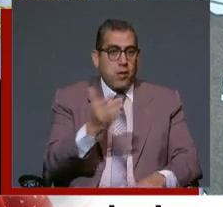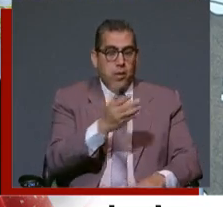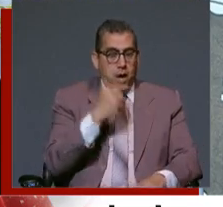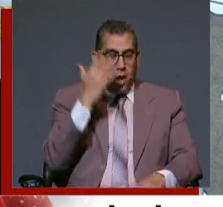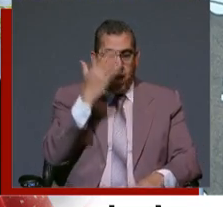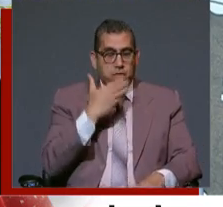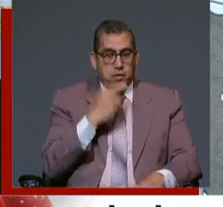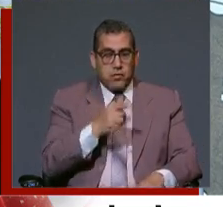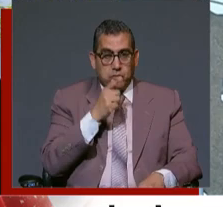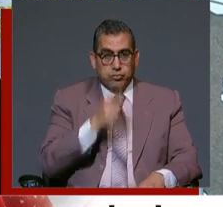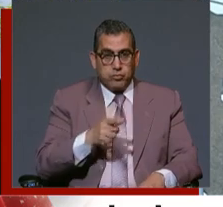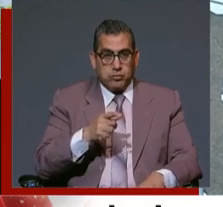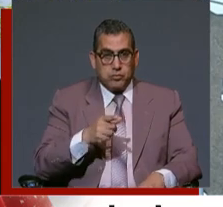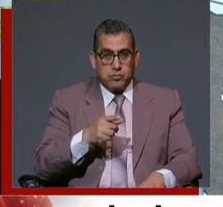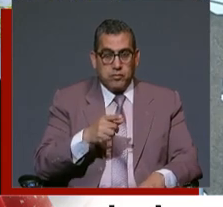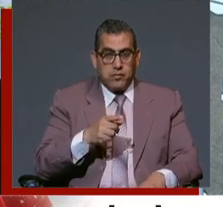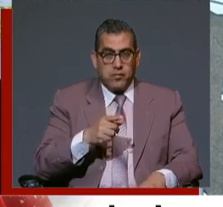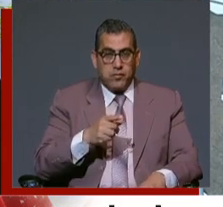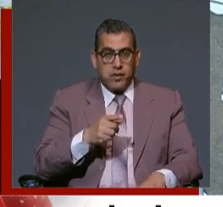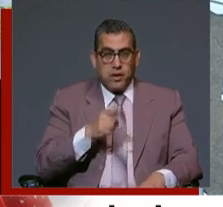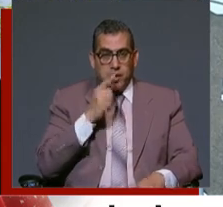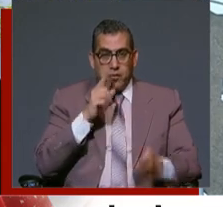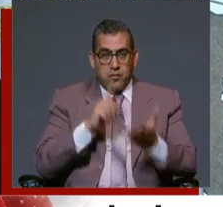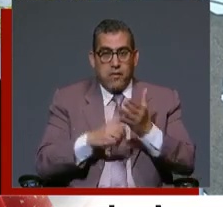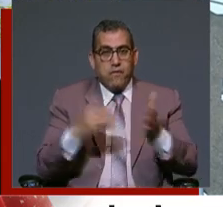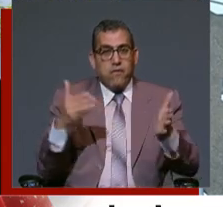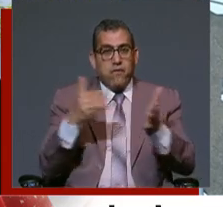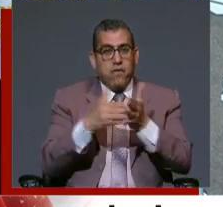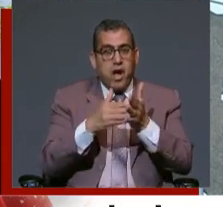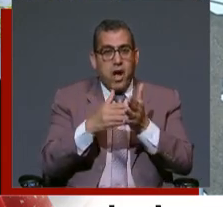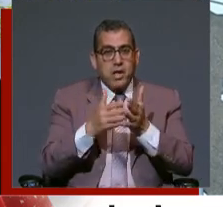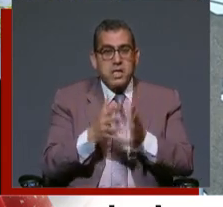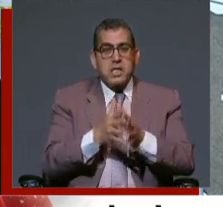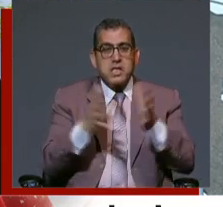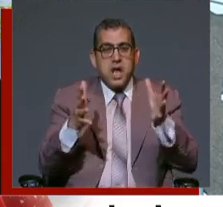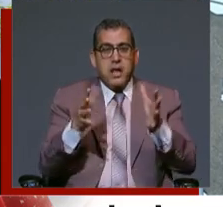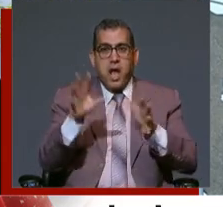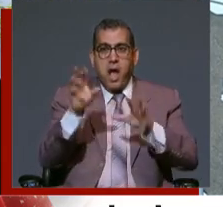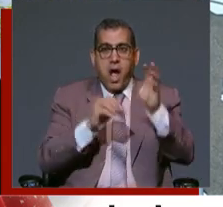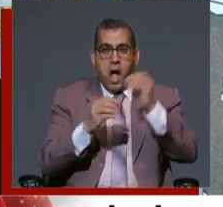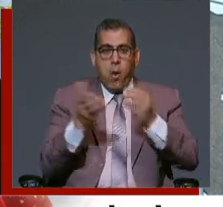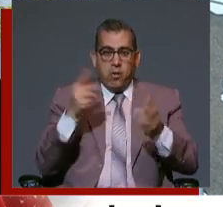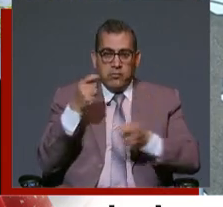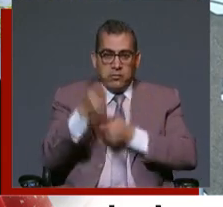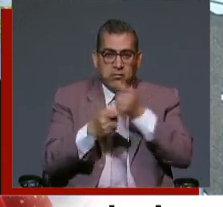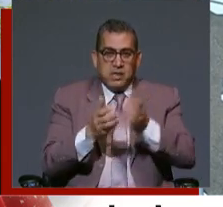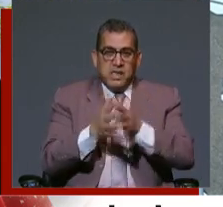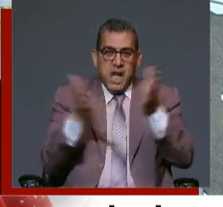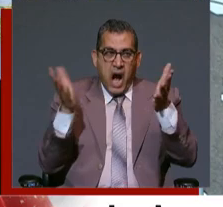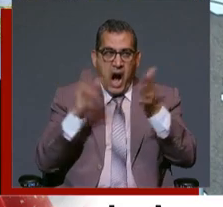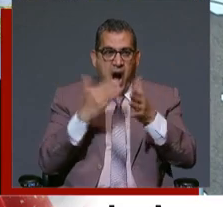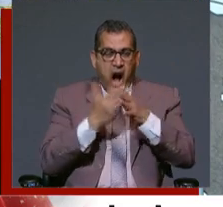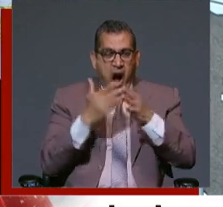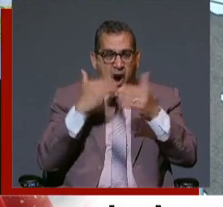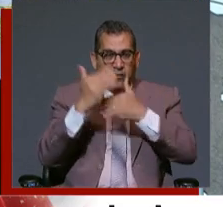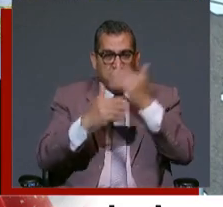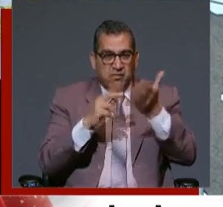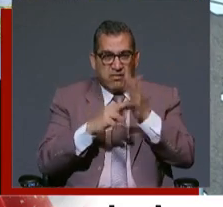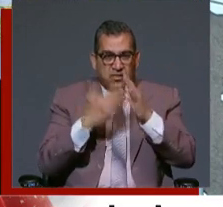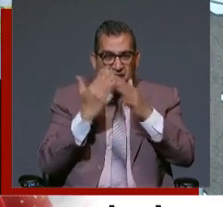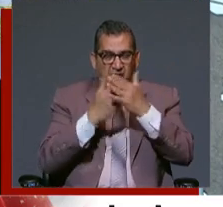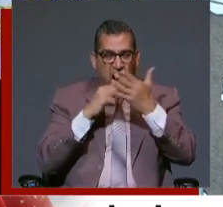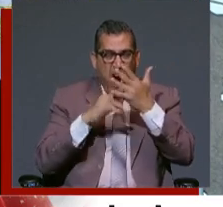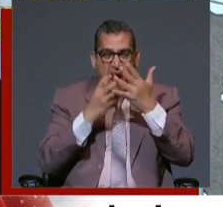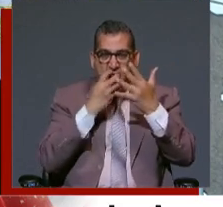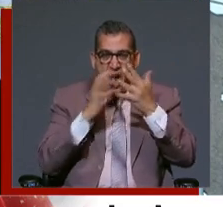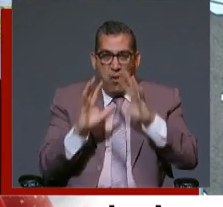على التوالي. فالنتيجة كما تعلمون هي زيادة في احتياجات أفريقيا التمويلية المتعلقة